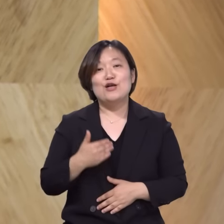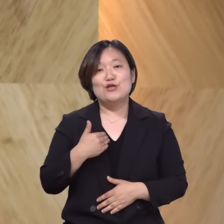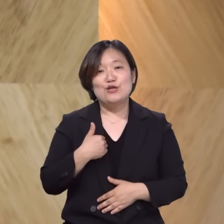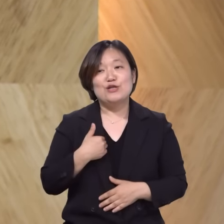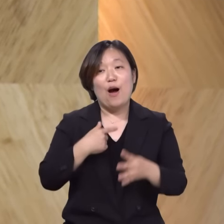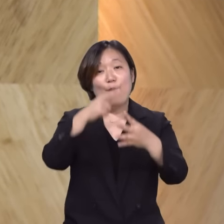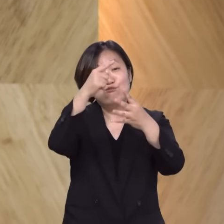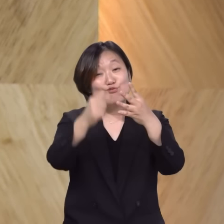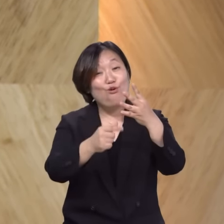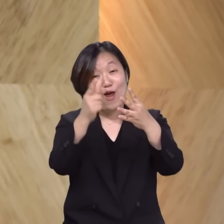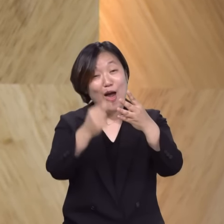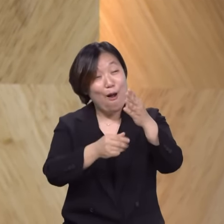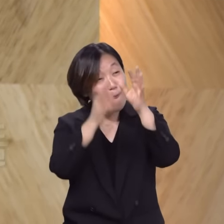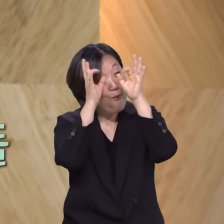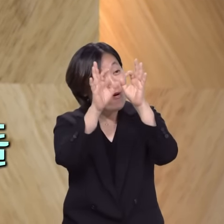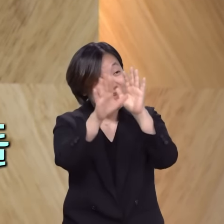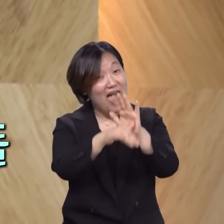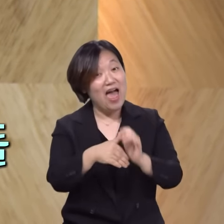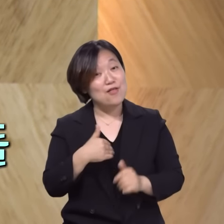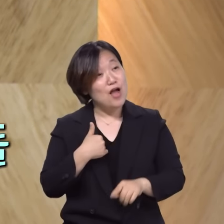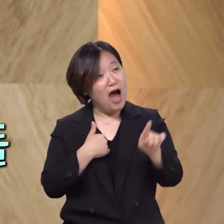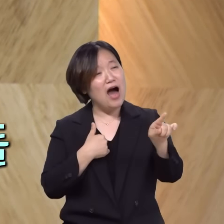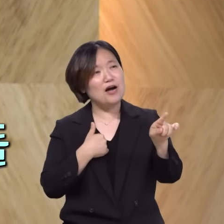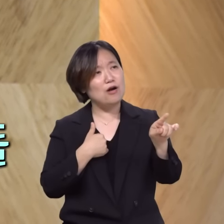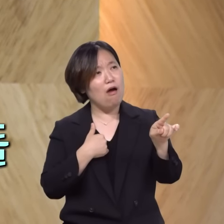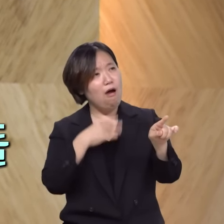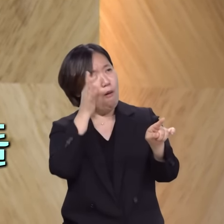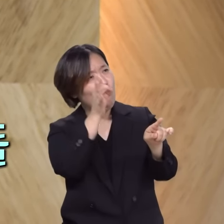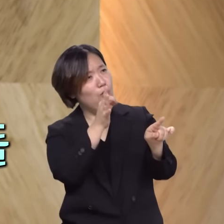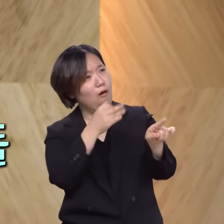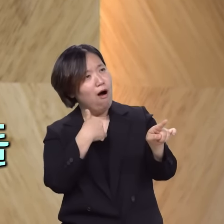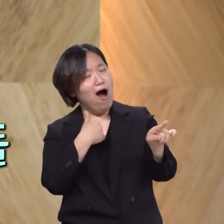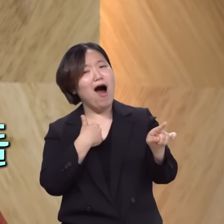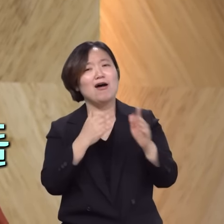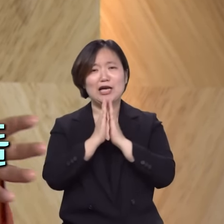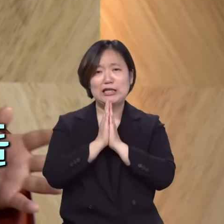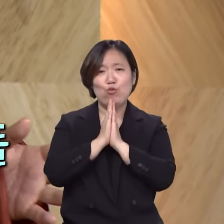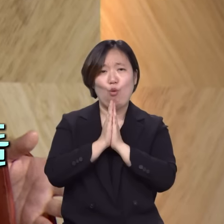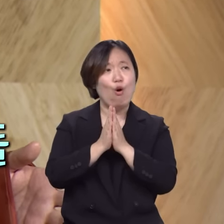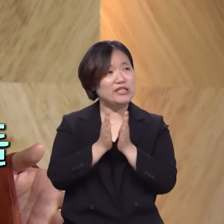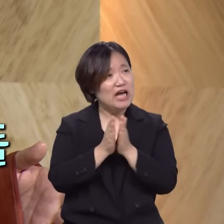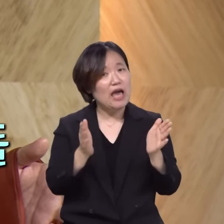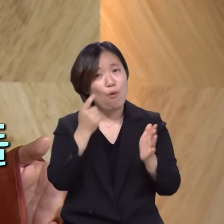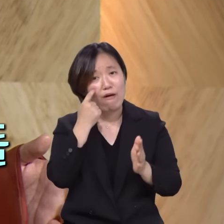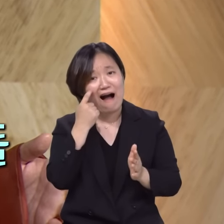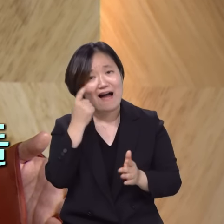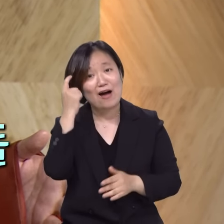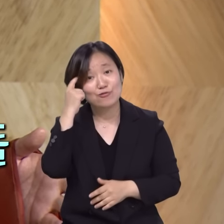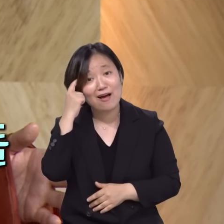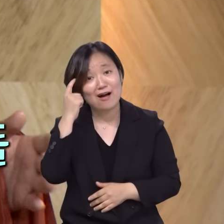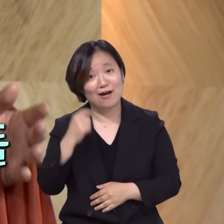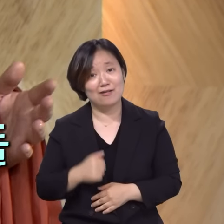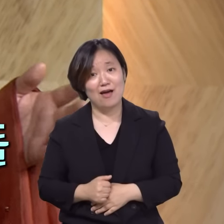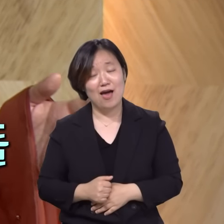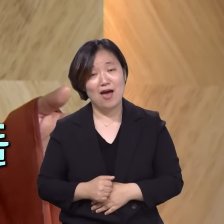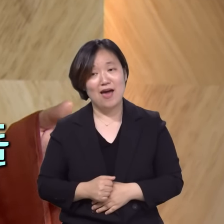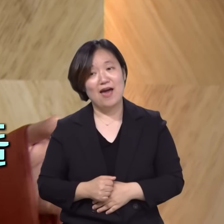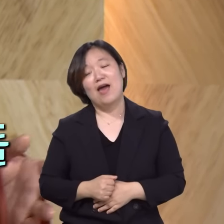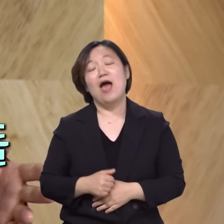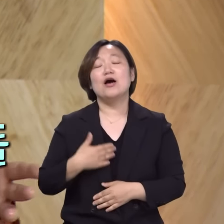시청하면서 어 그래 나도 기도 한번 해볼까 하다가 정말 기도를 통해서